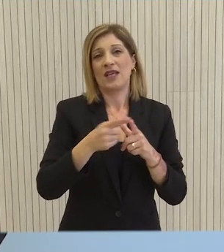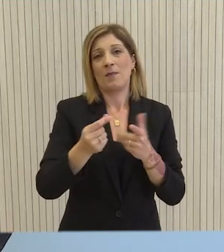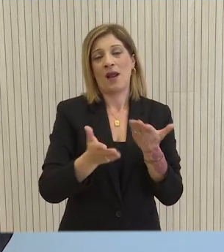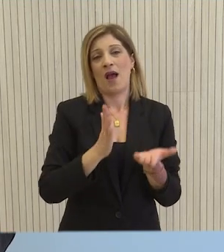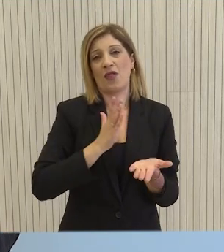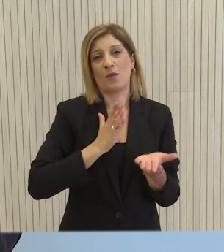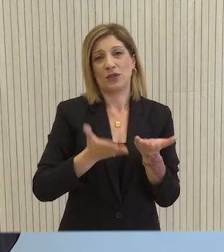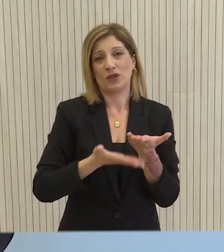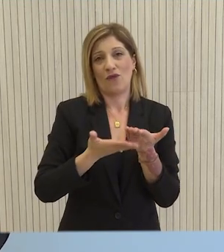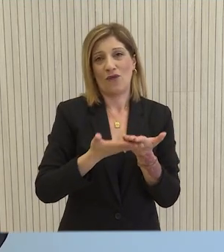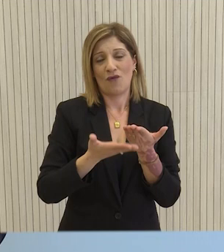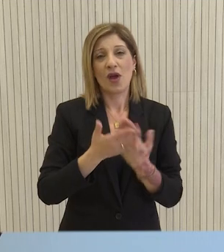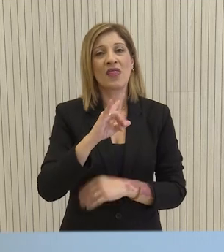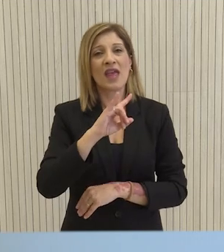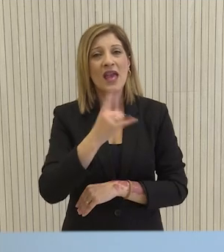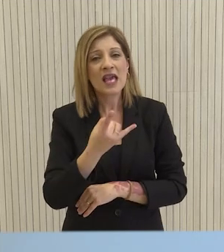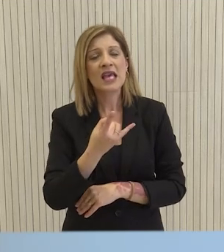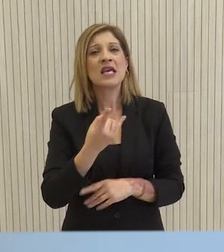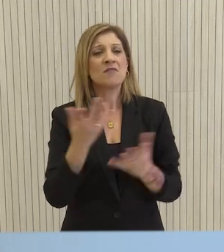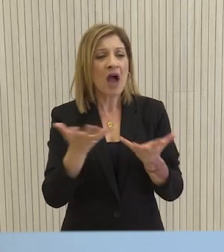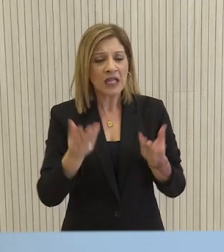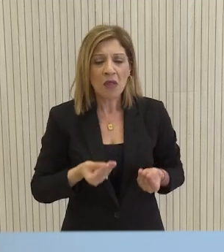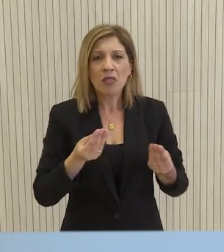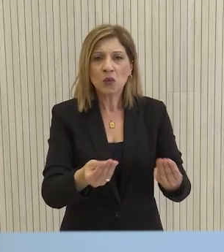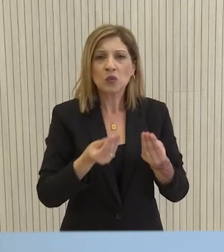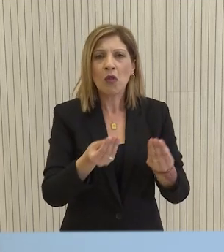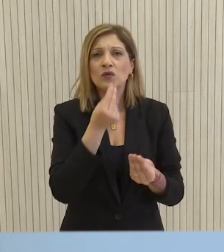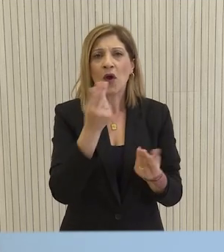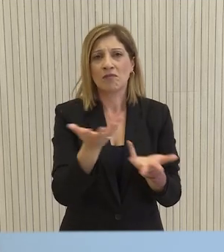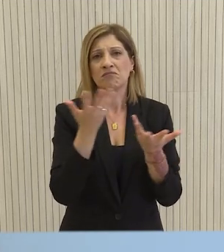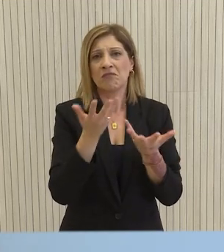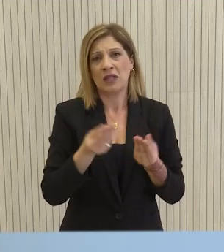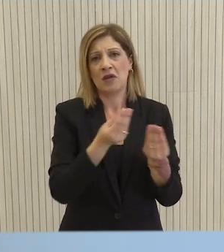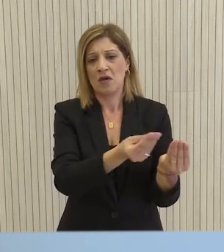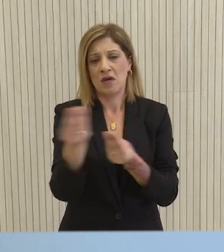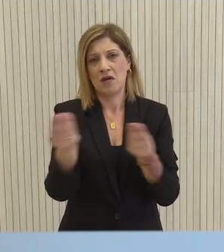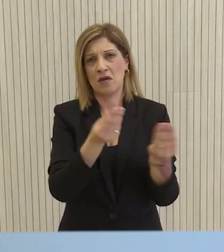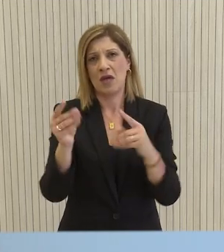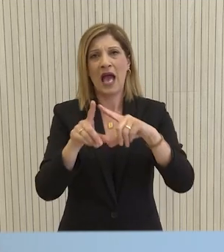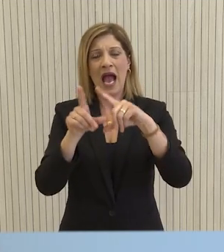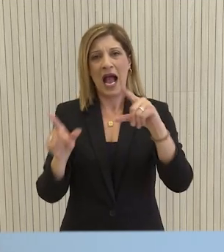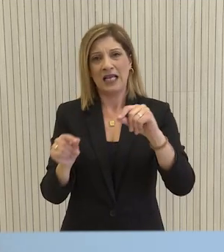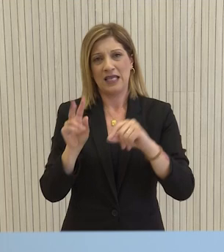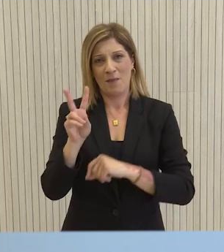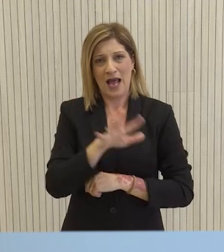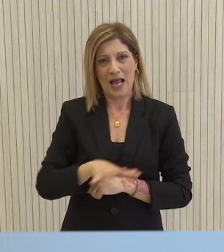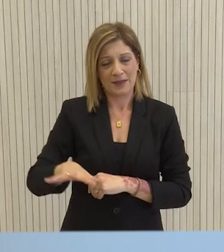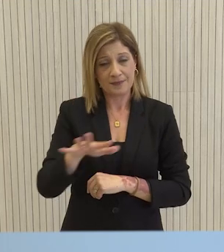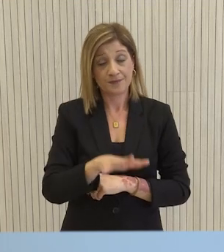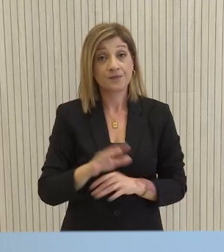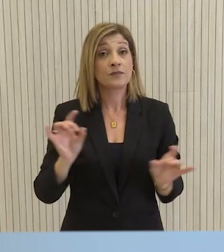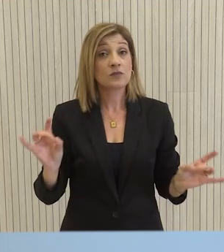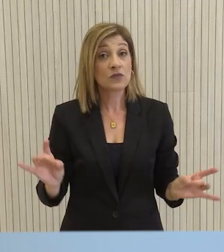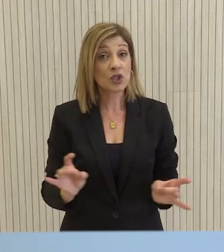ανθρωπιστική βοήθεια, είτε ελεκοτεχνικά, είτε με την παροχή μέσων που μπορούν να βοηθήσουν να υλοποιήσουν την πρωτοβουλία. Όταν